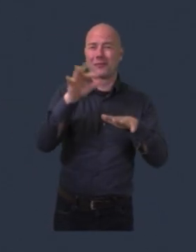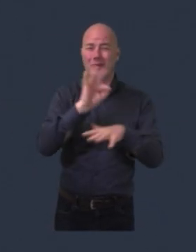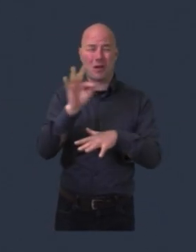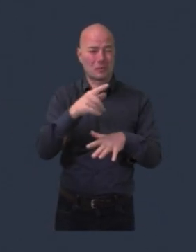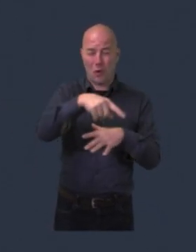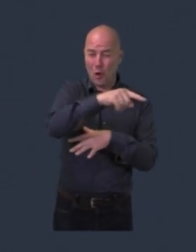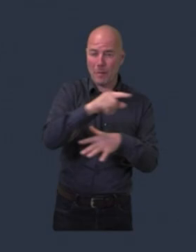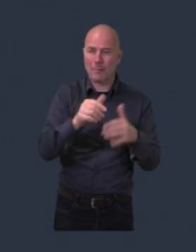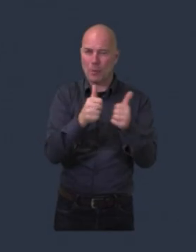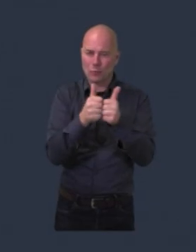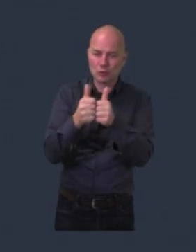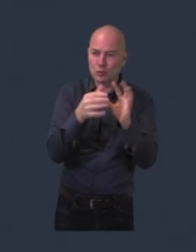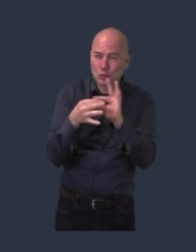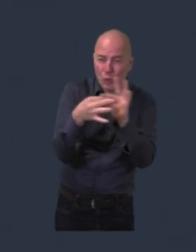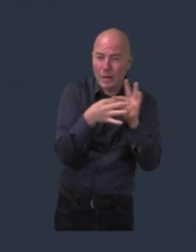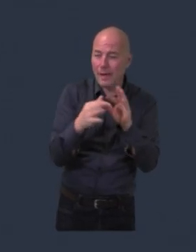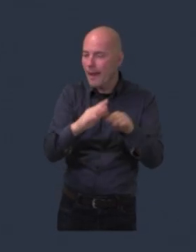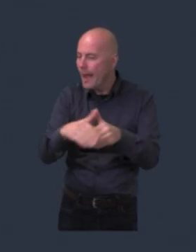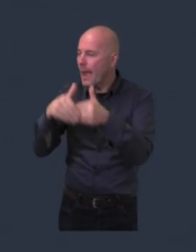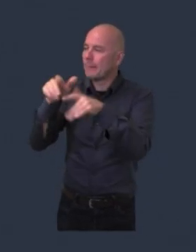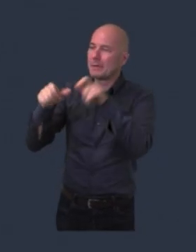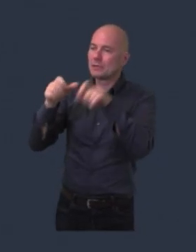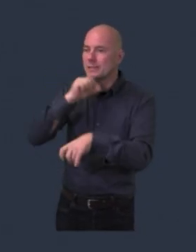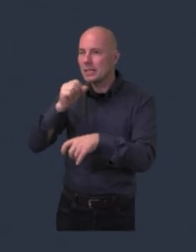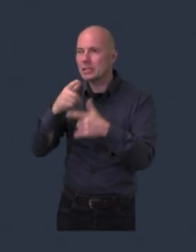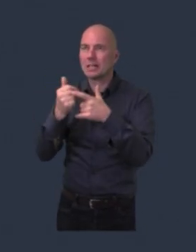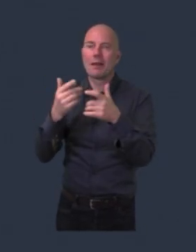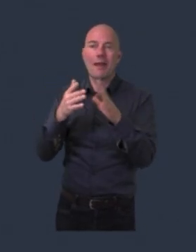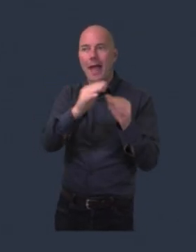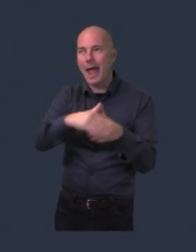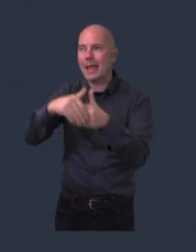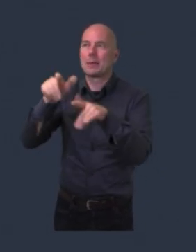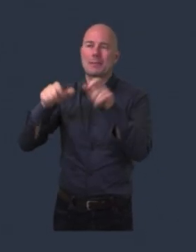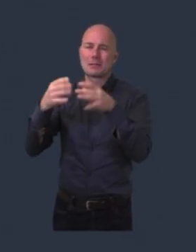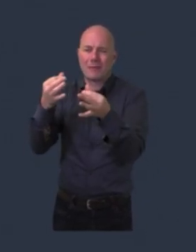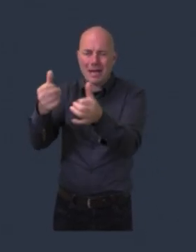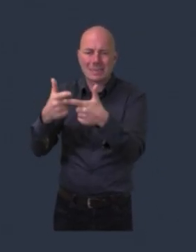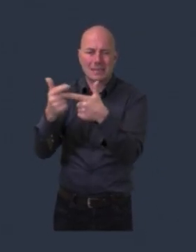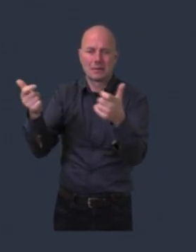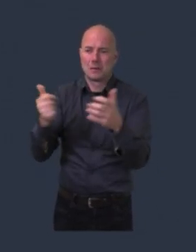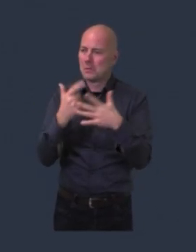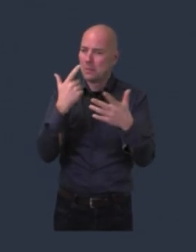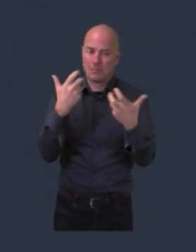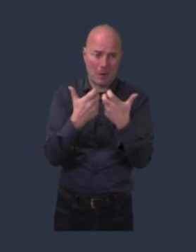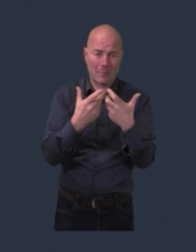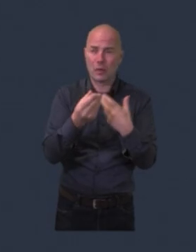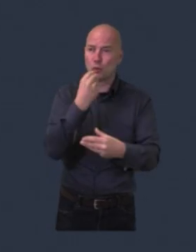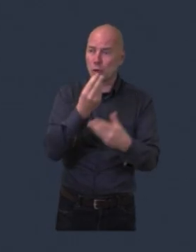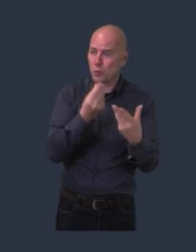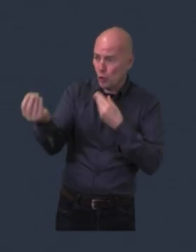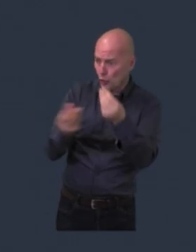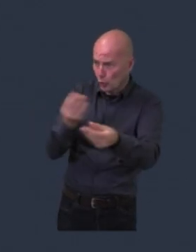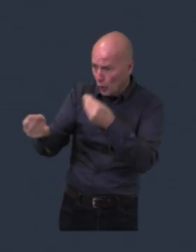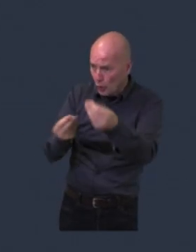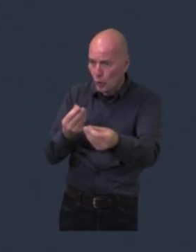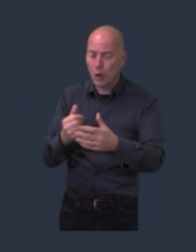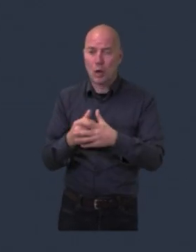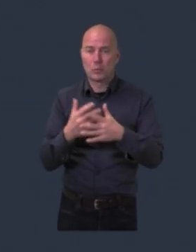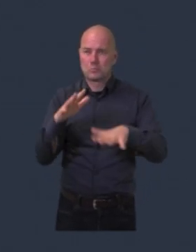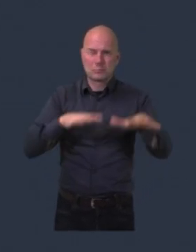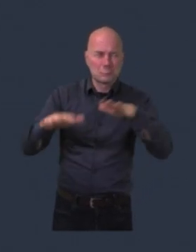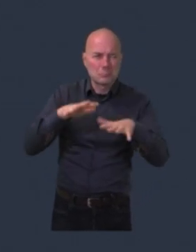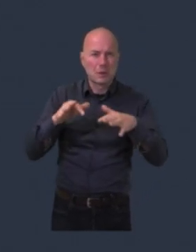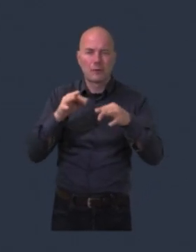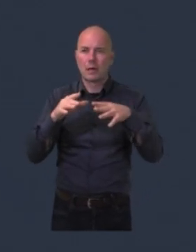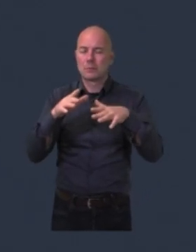âgées, avec leurs voisins pour aider les plus vulnérables à traverser cette crise. De la distribution alimentaire à la continuité pédagogique, en passant par des courses pour les